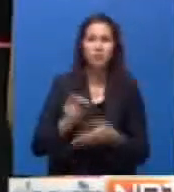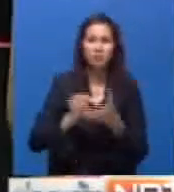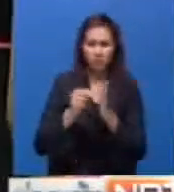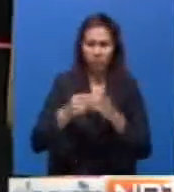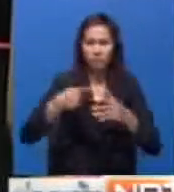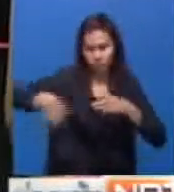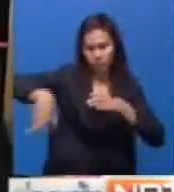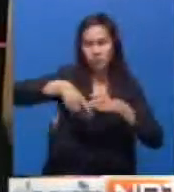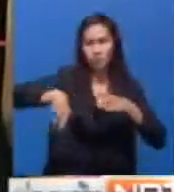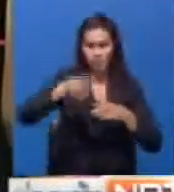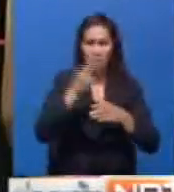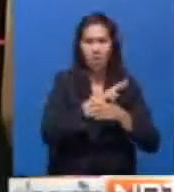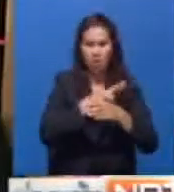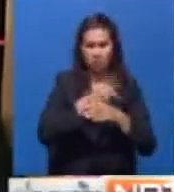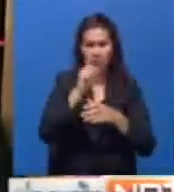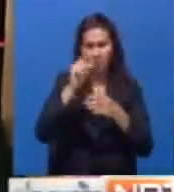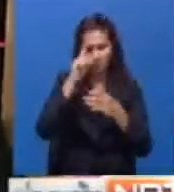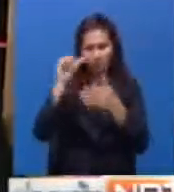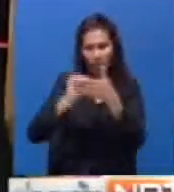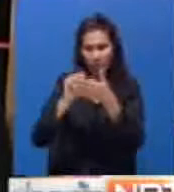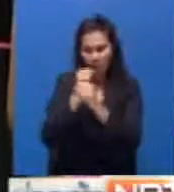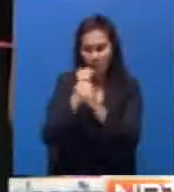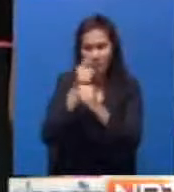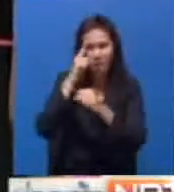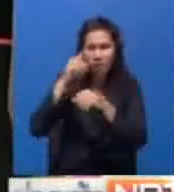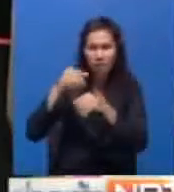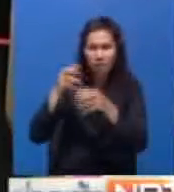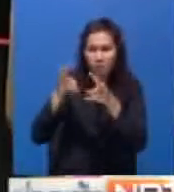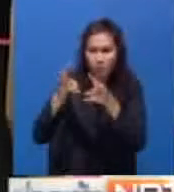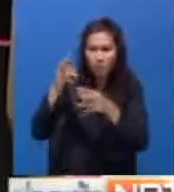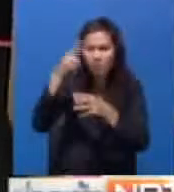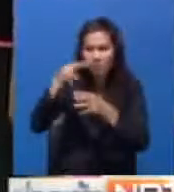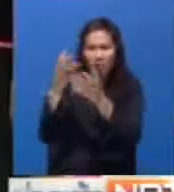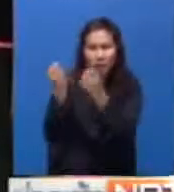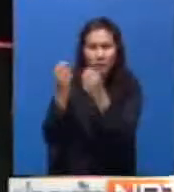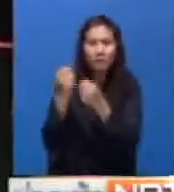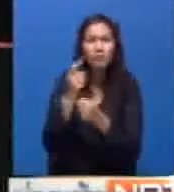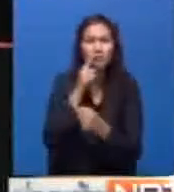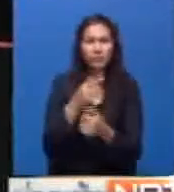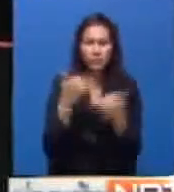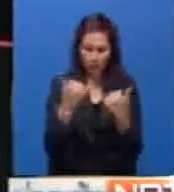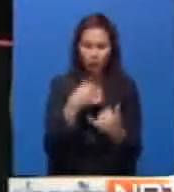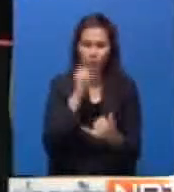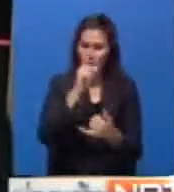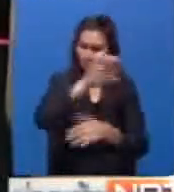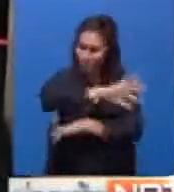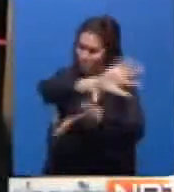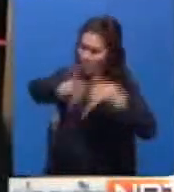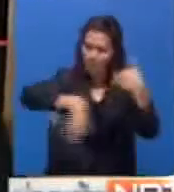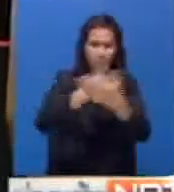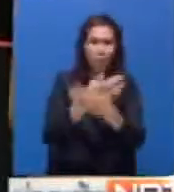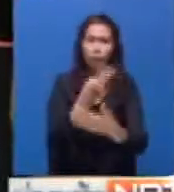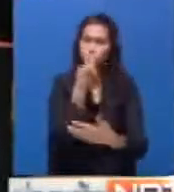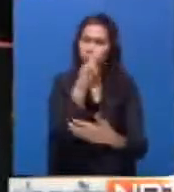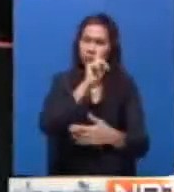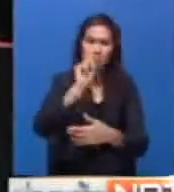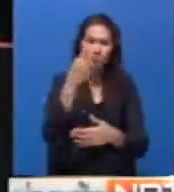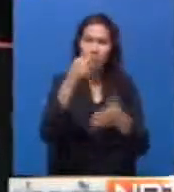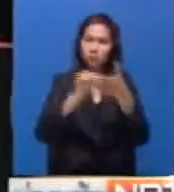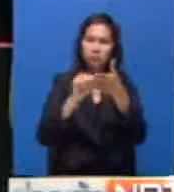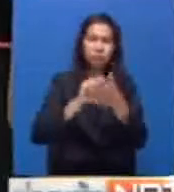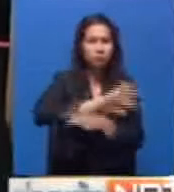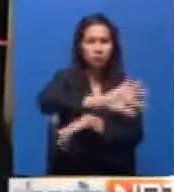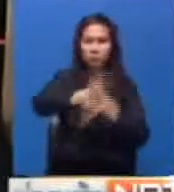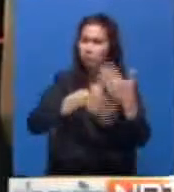ของการสรรหาคนเข้าสู่ระบบ นะคะดู90คนนี้แล้วดูพูด คงต้องดูทางระบบและ